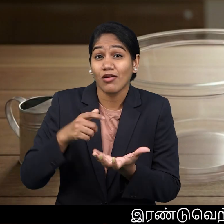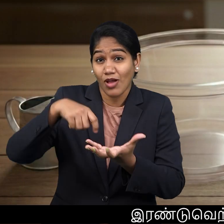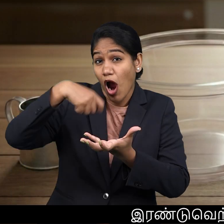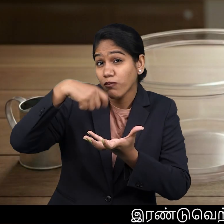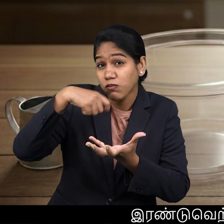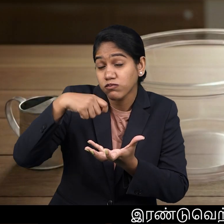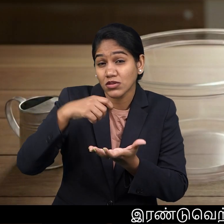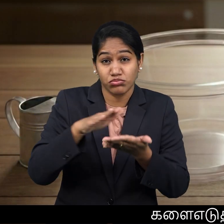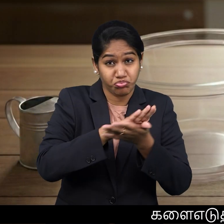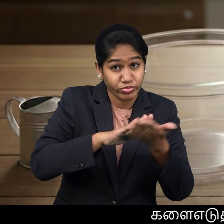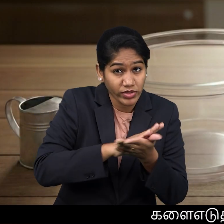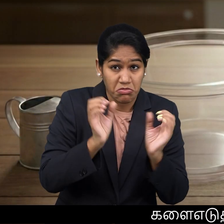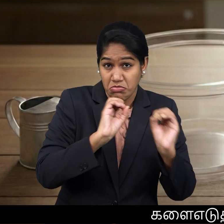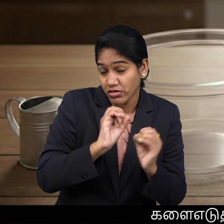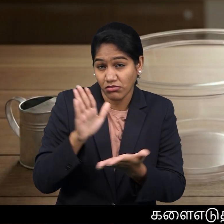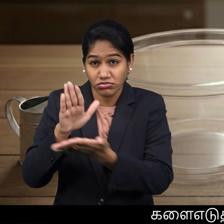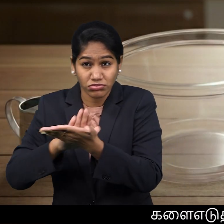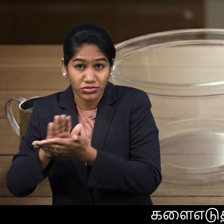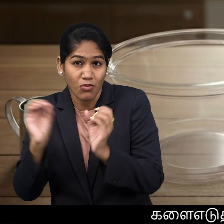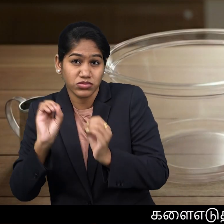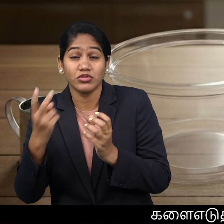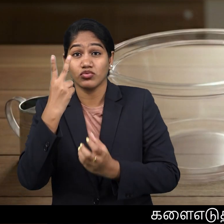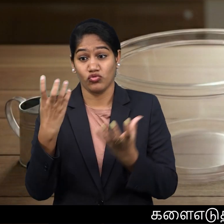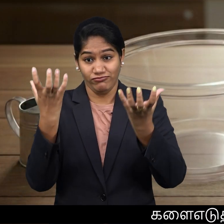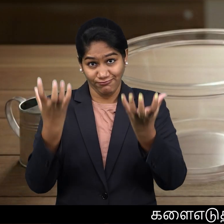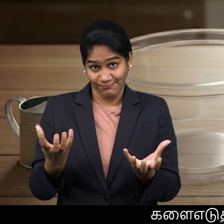2 வெவ்வேறு ஐஸ்கிரீம் கோப்பைகளை எடுத்துக் கொள்ளுங்கள்.